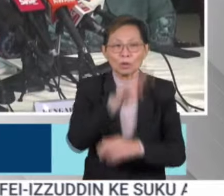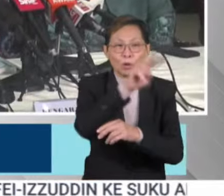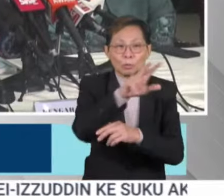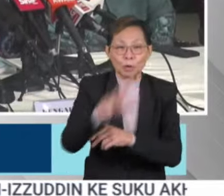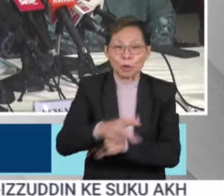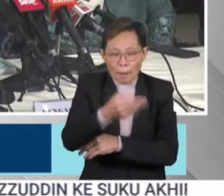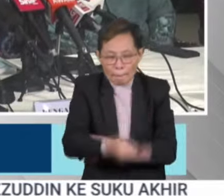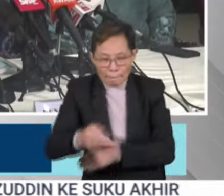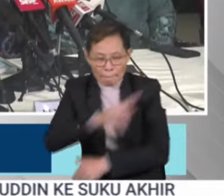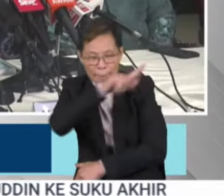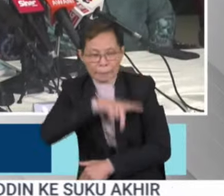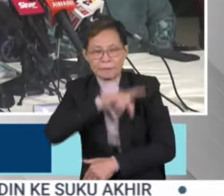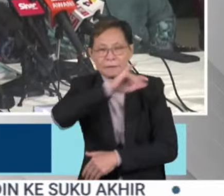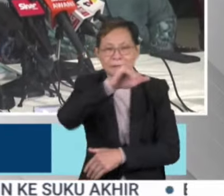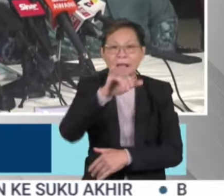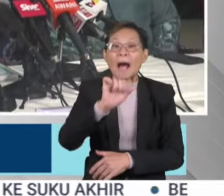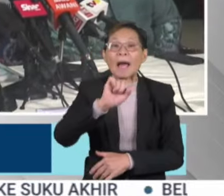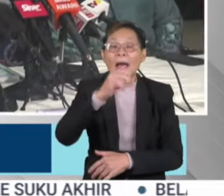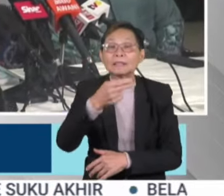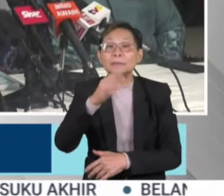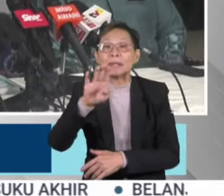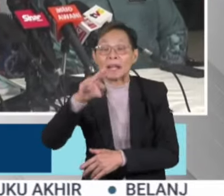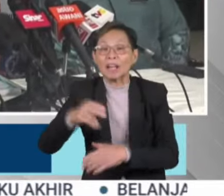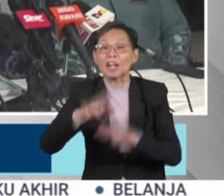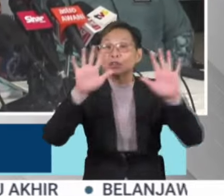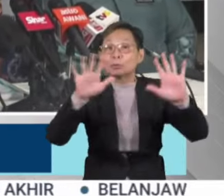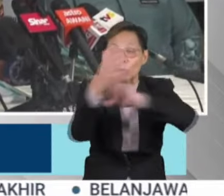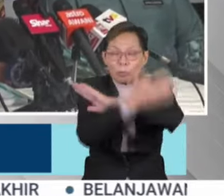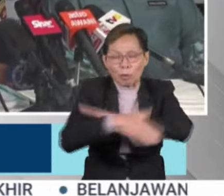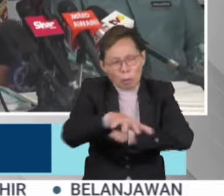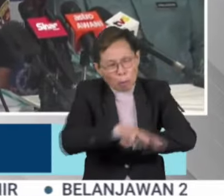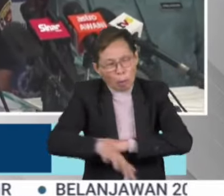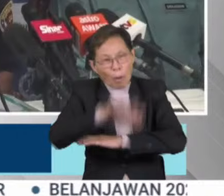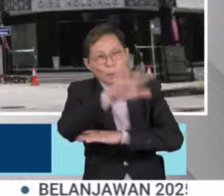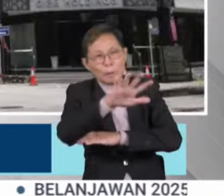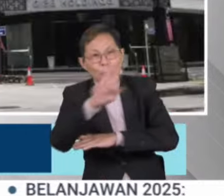23 harta milik GISBH di 10 negara dianggar